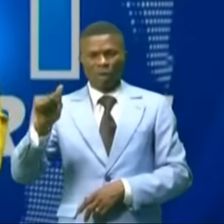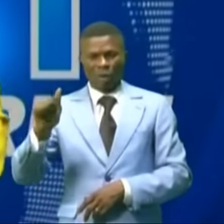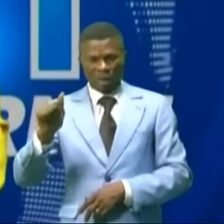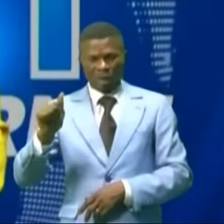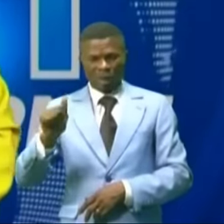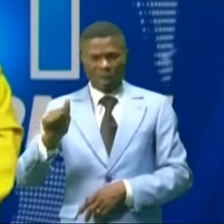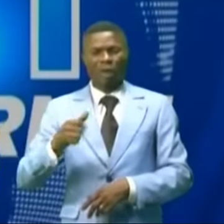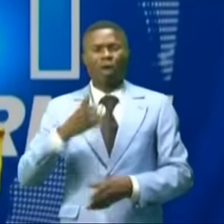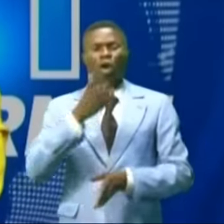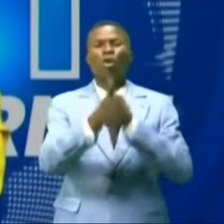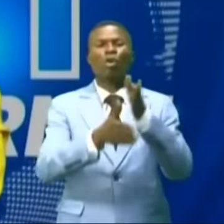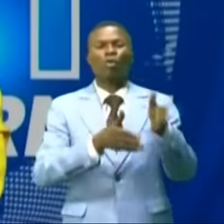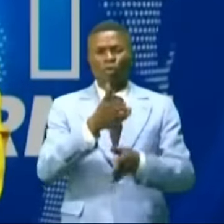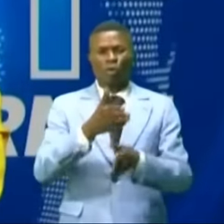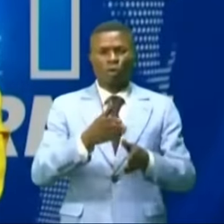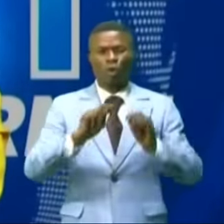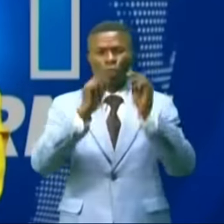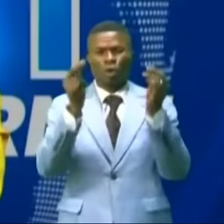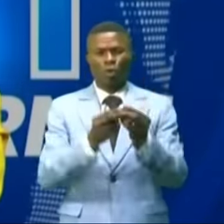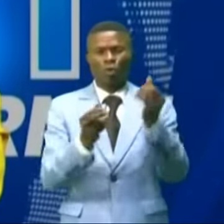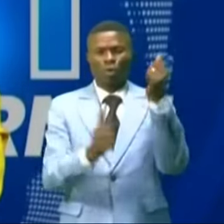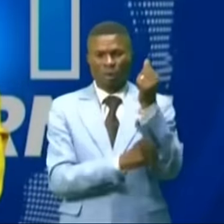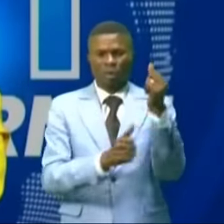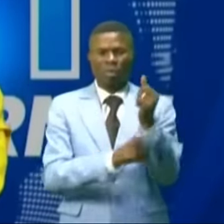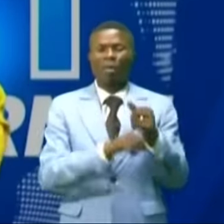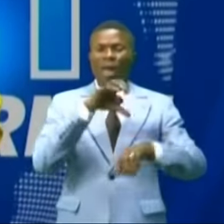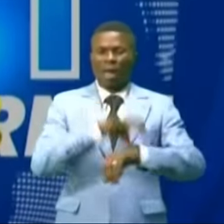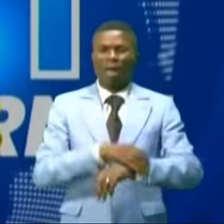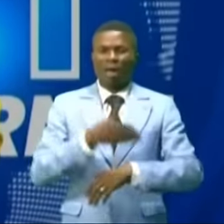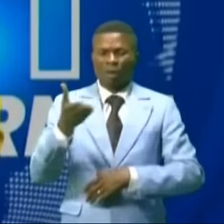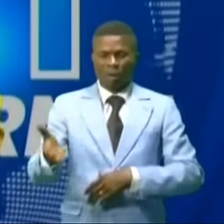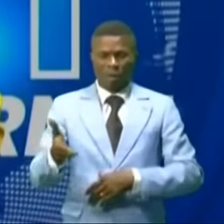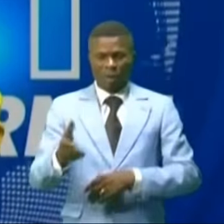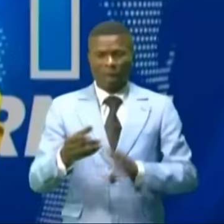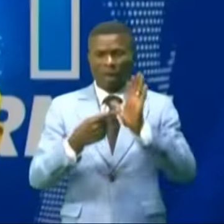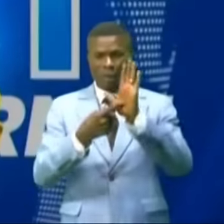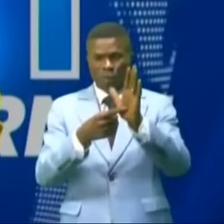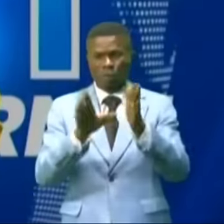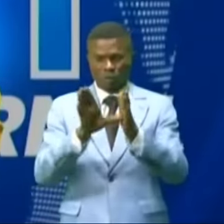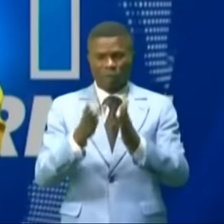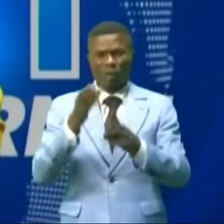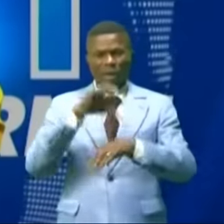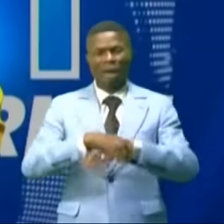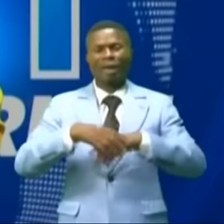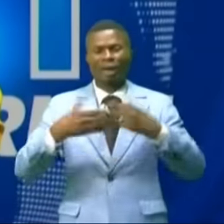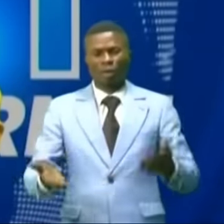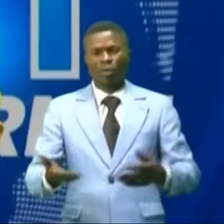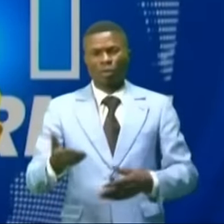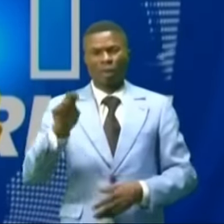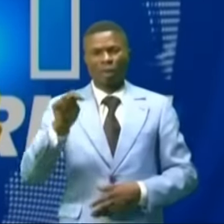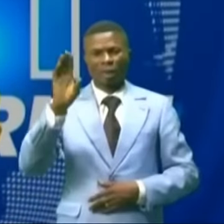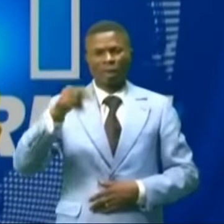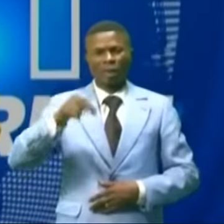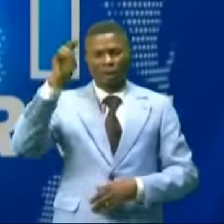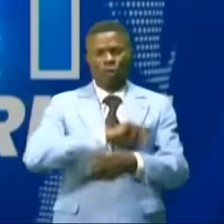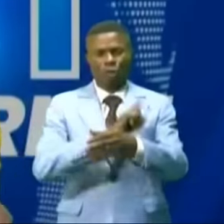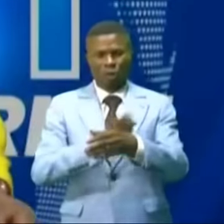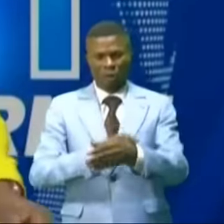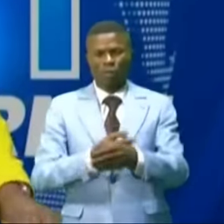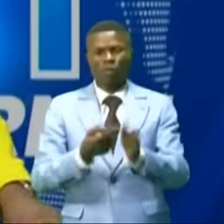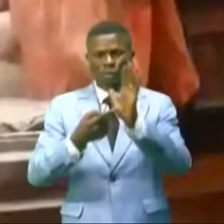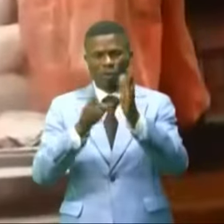ont été détournés par une bande des citoyens déjà aux arrêts. Suivez ce reportage de nos confrères de la RTNC du Nord Kivu.